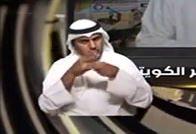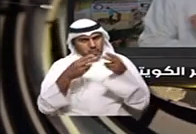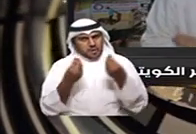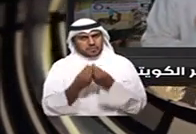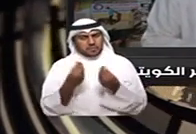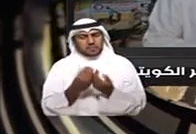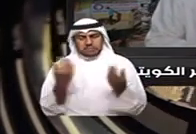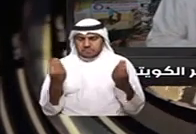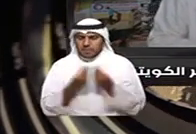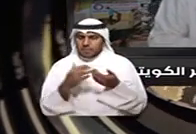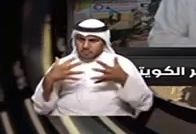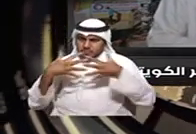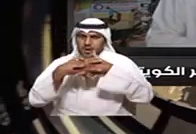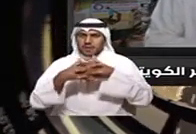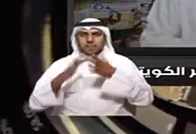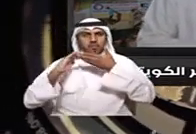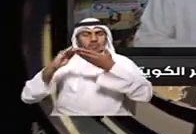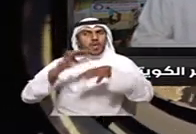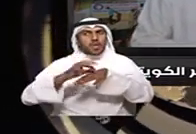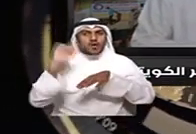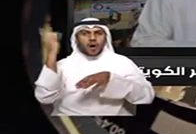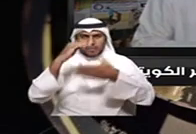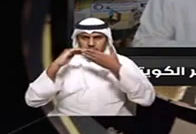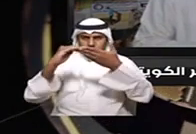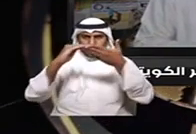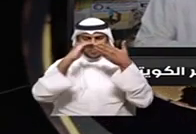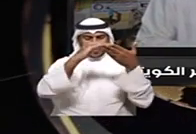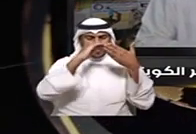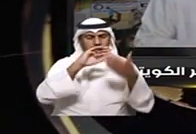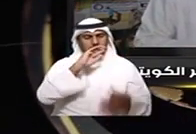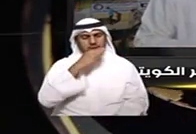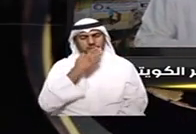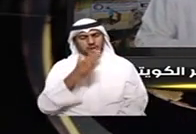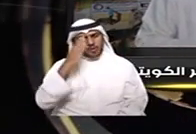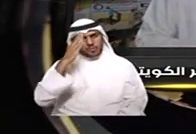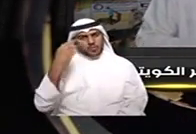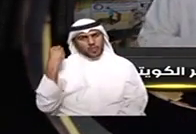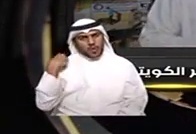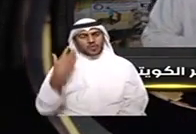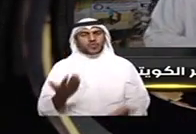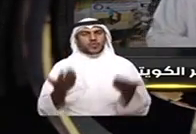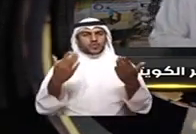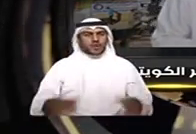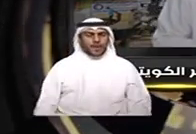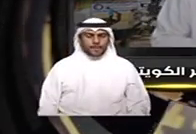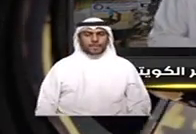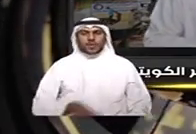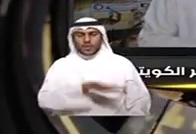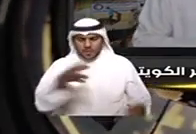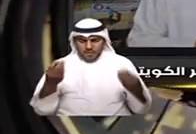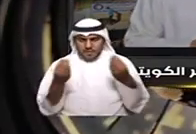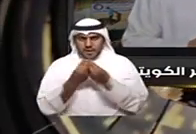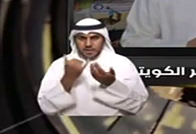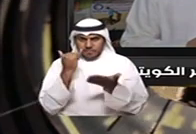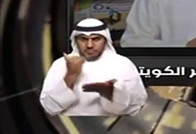وأيضا من قبل الاتحاد الدولي للصليب الأحمر والهلال الأحمر السيد الحاج إيدو سي.